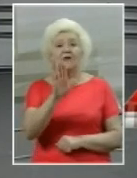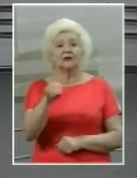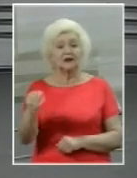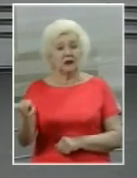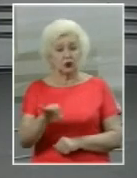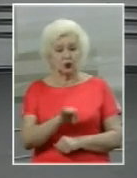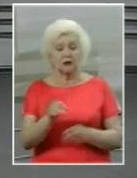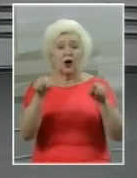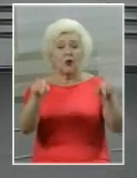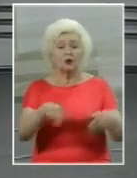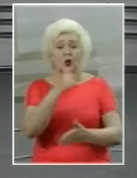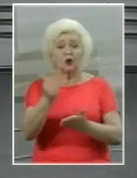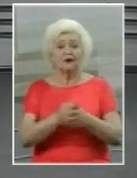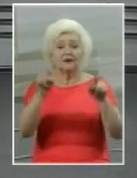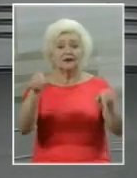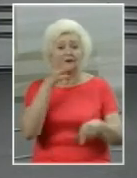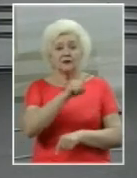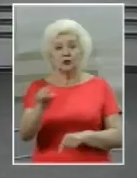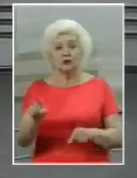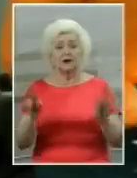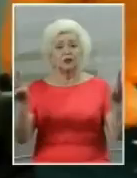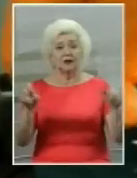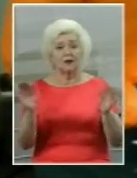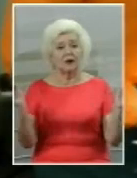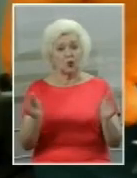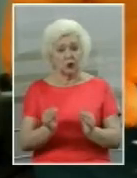Туніна. Про головні на цю годину теми – коротко.